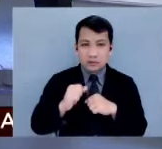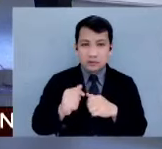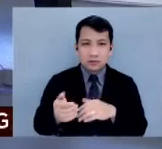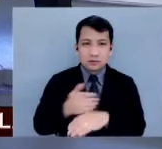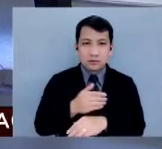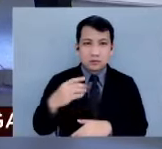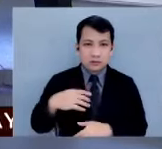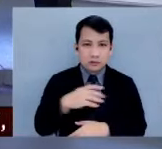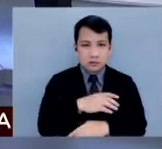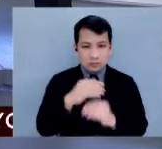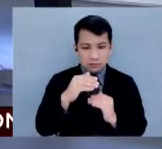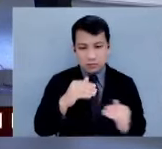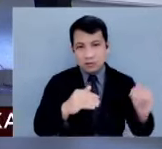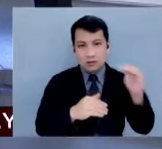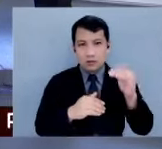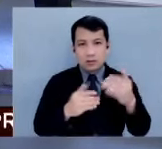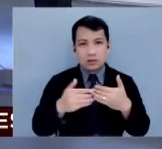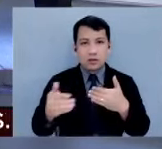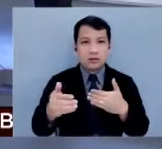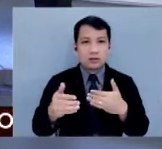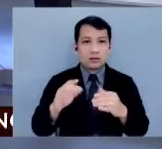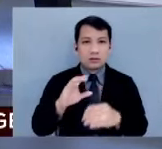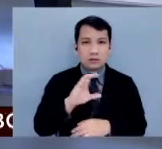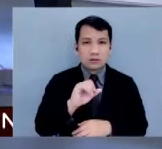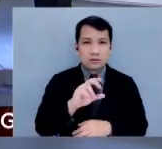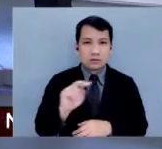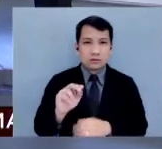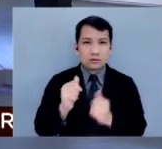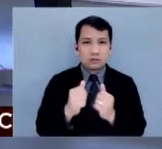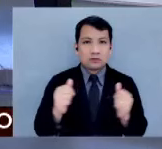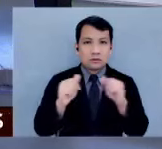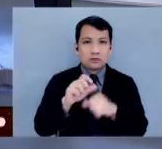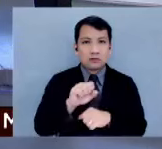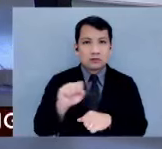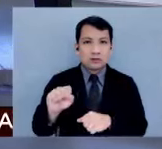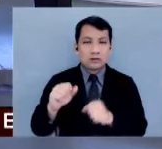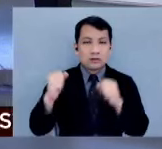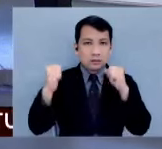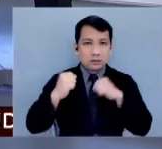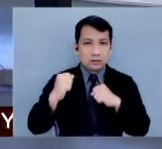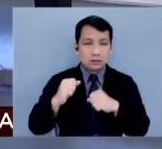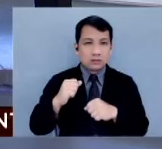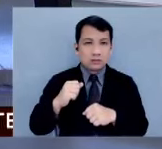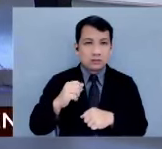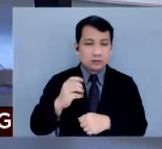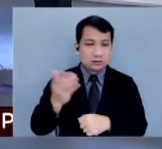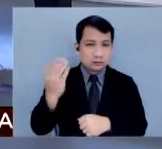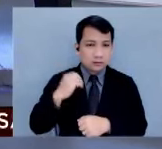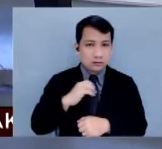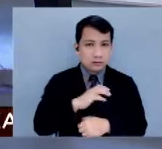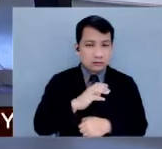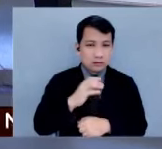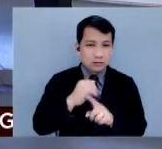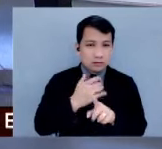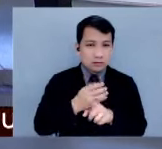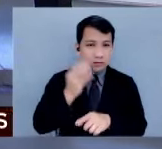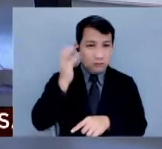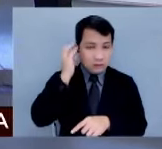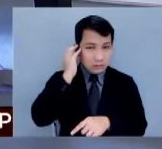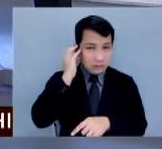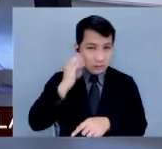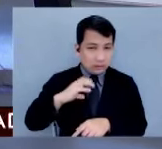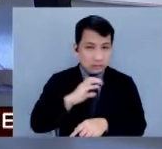Senado sa pagsulong ng CONAS. Noong Enero, nagkasundo kasi si Speaker Martin Romualdez at Senate President Mick Zubiri na